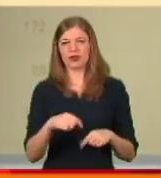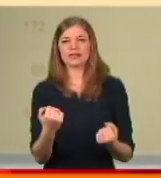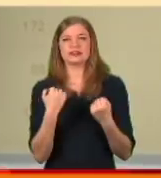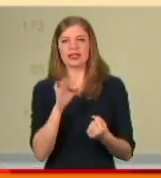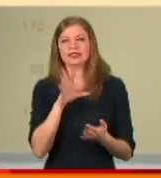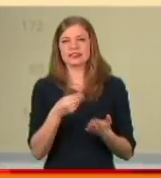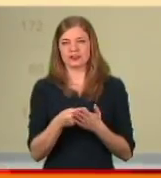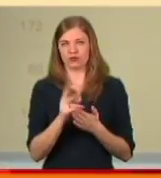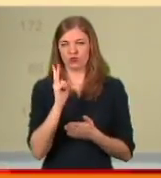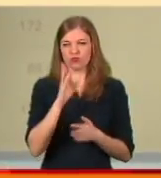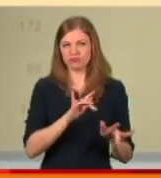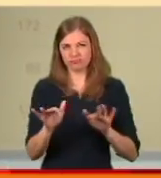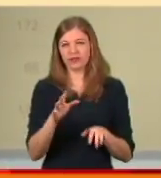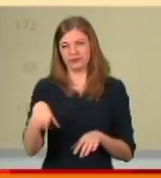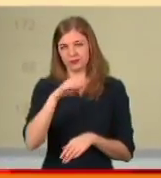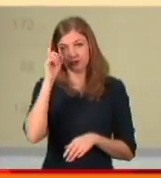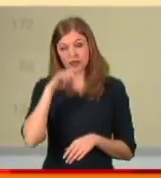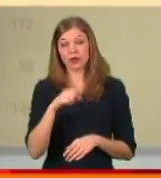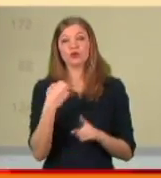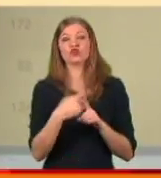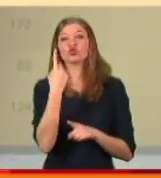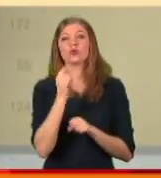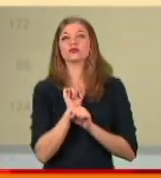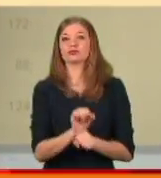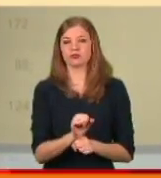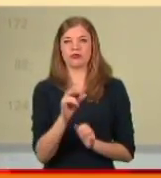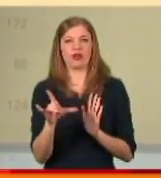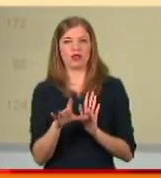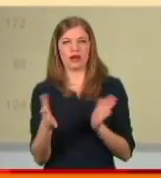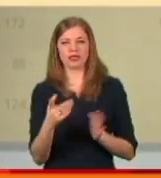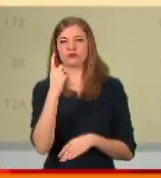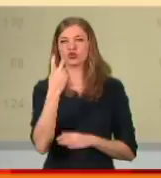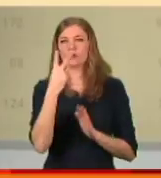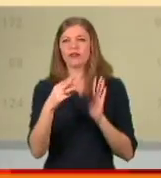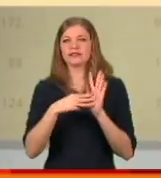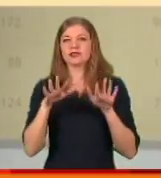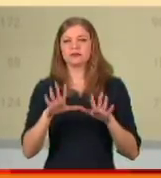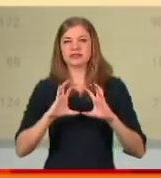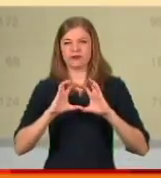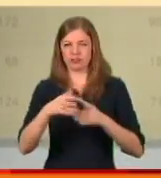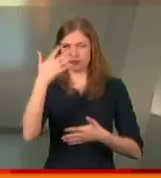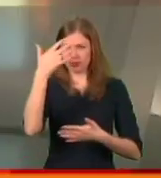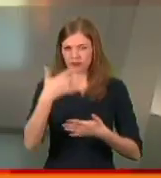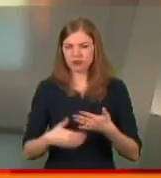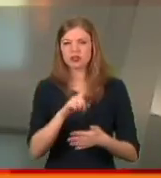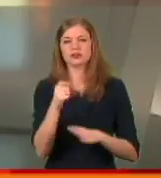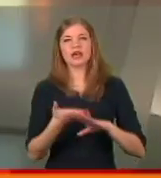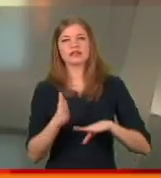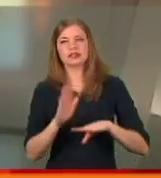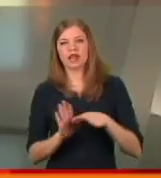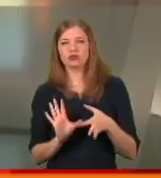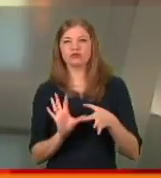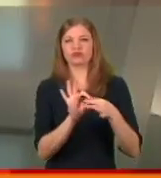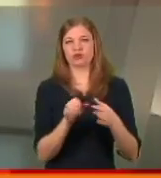захистити свою власність. Про це всі знають. І ще одне гальмо. Енергетика. 128 місце у світі за складністю під'єднання